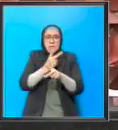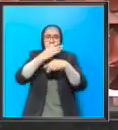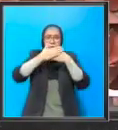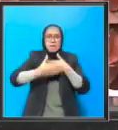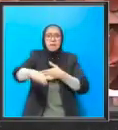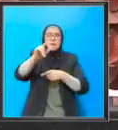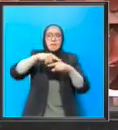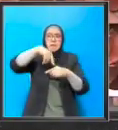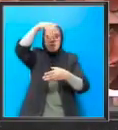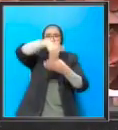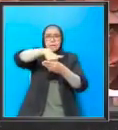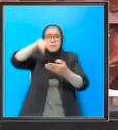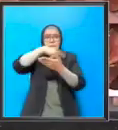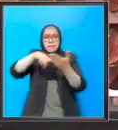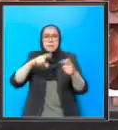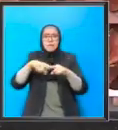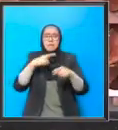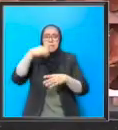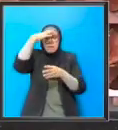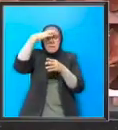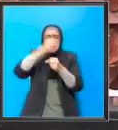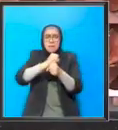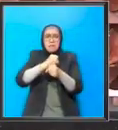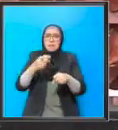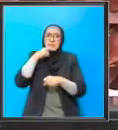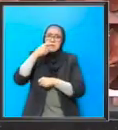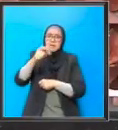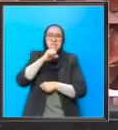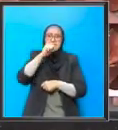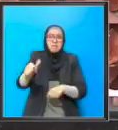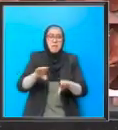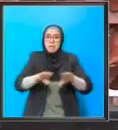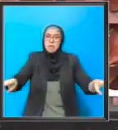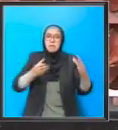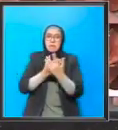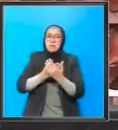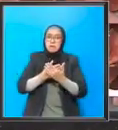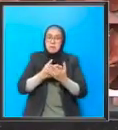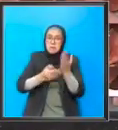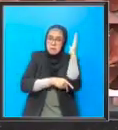keyakinan dizahirkan tidak melalui lantai dewan